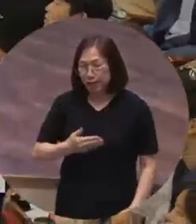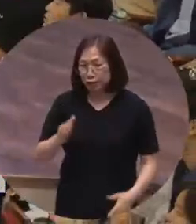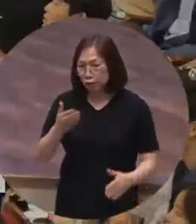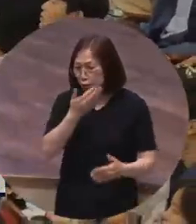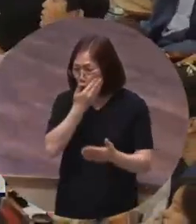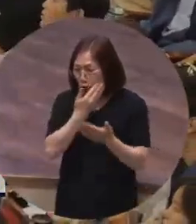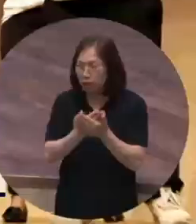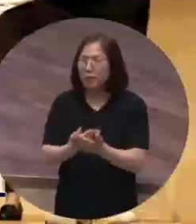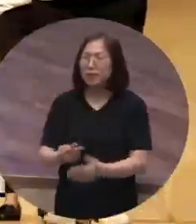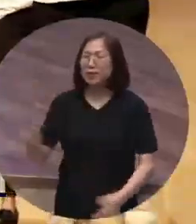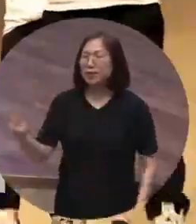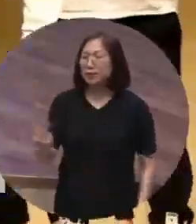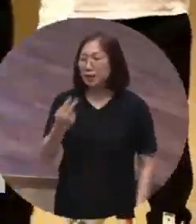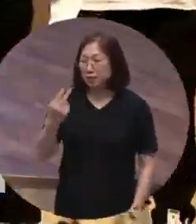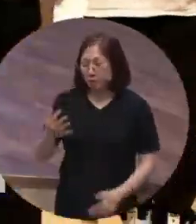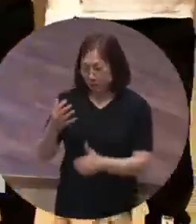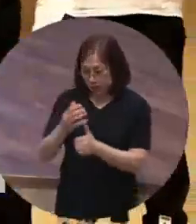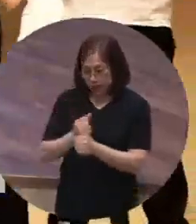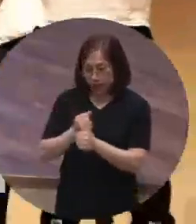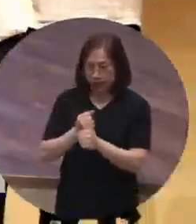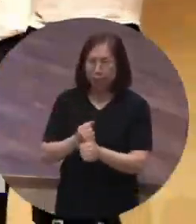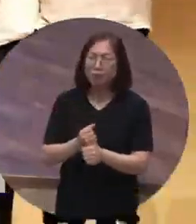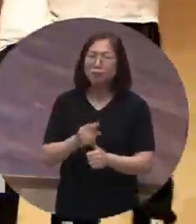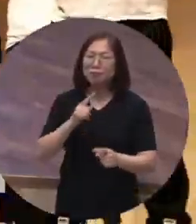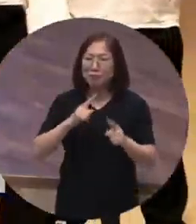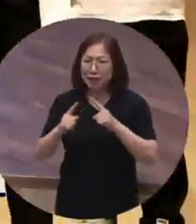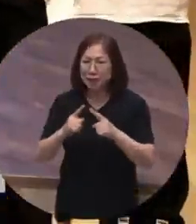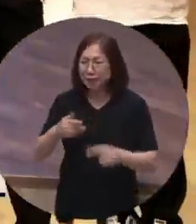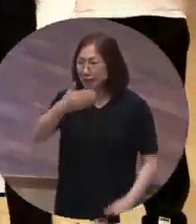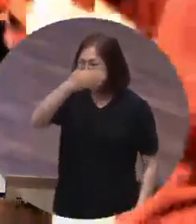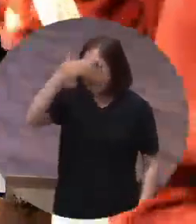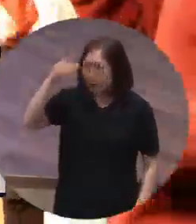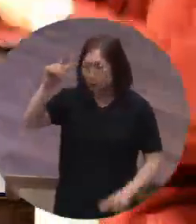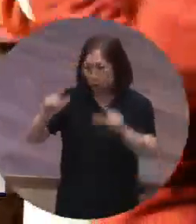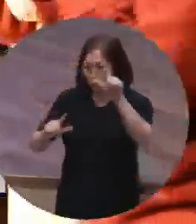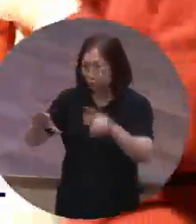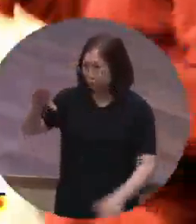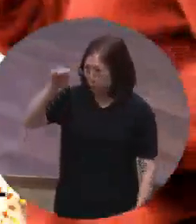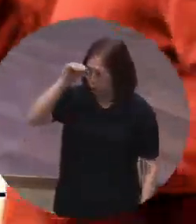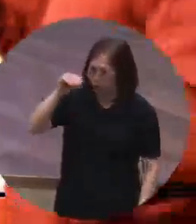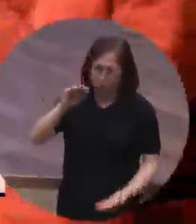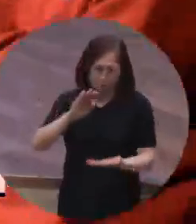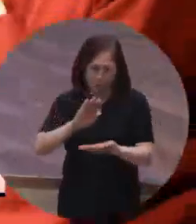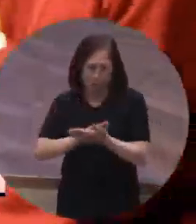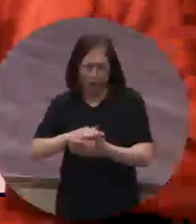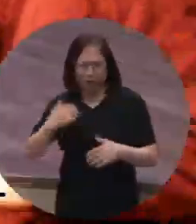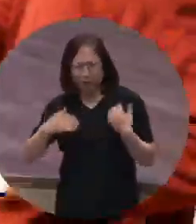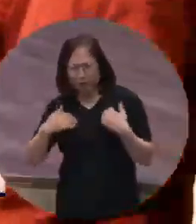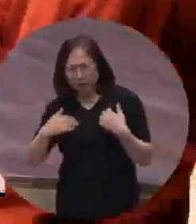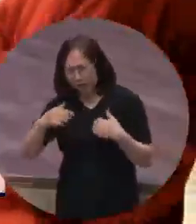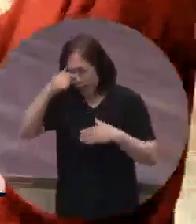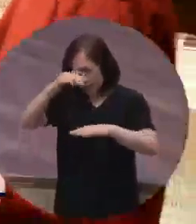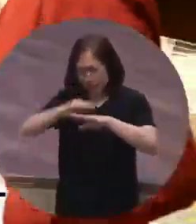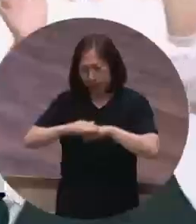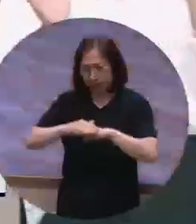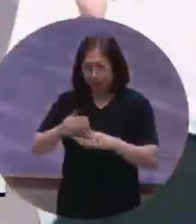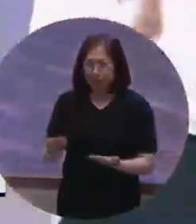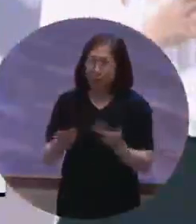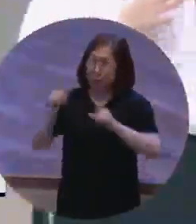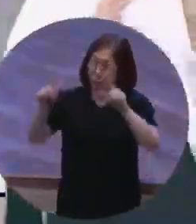있는 말씀입니다. 청년답게 신나고 열정적으로 예배를 드리는 모습을 보니 정말 마음이